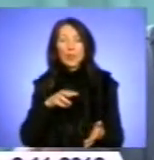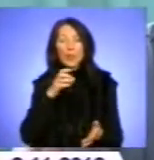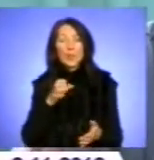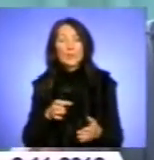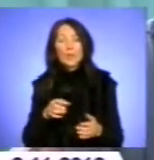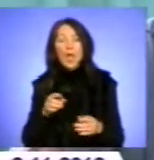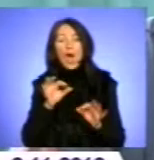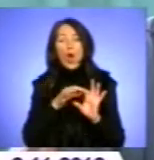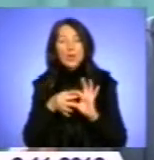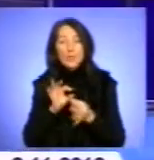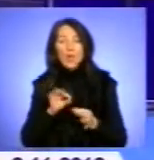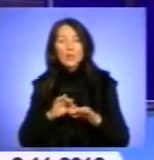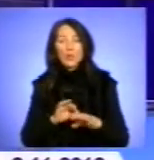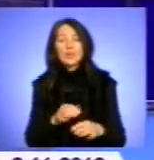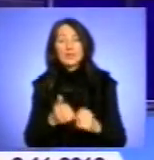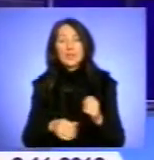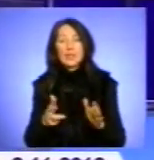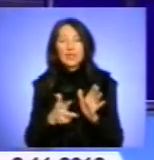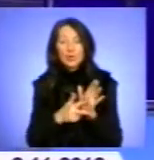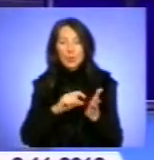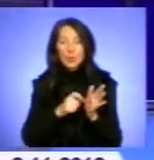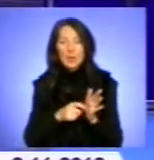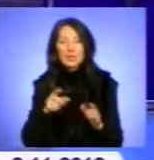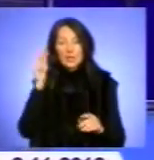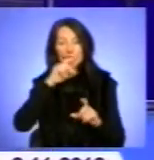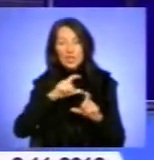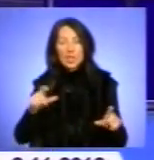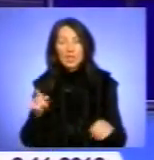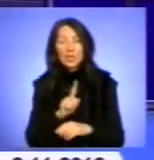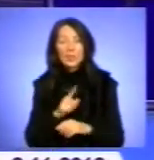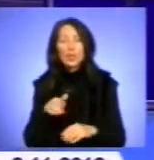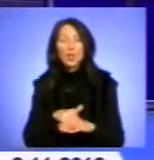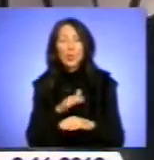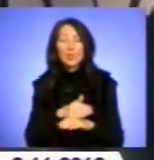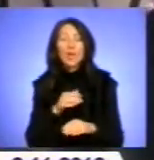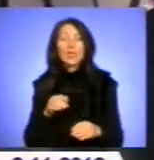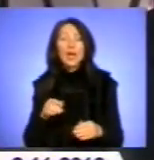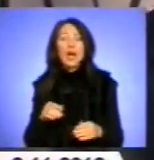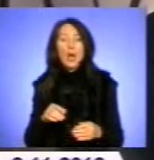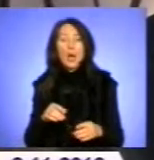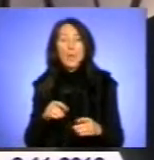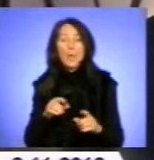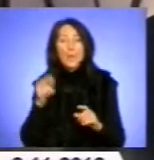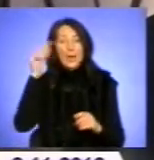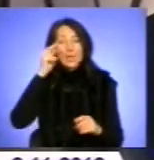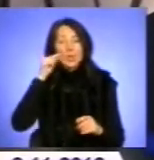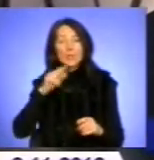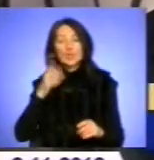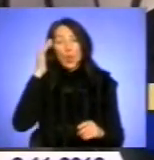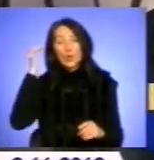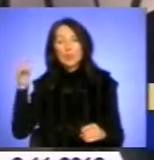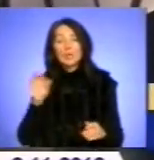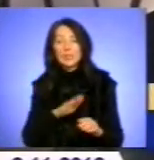Олімпіада проводилася серед восьмикласників шкіл Тернополя з гуманітарних предметів. З обдарованими дітьми і взагалі